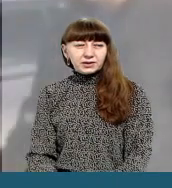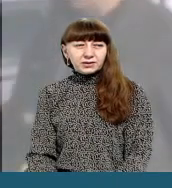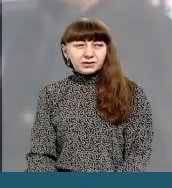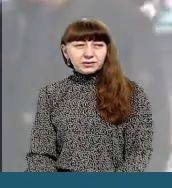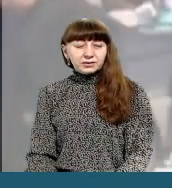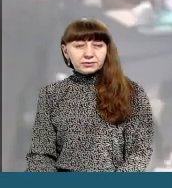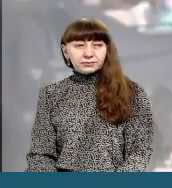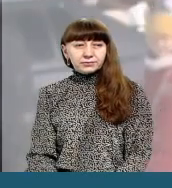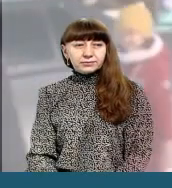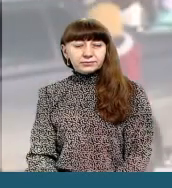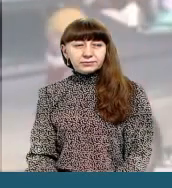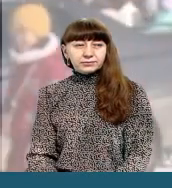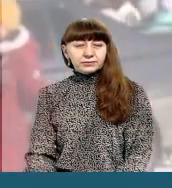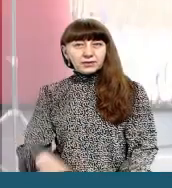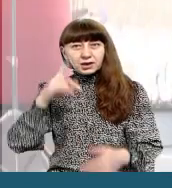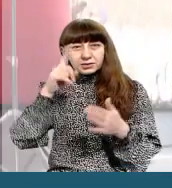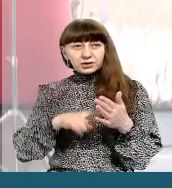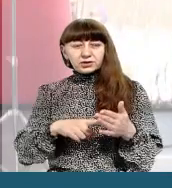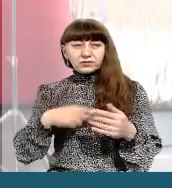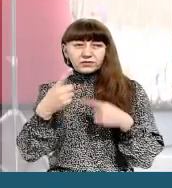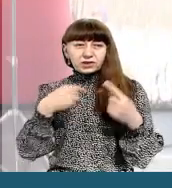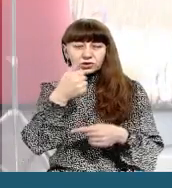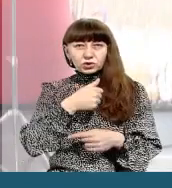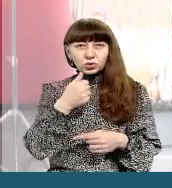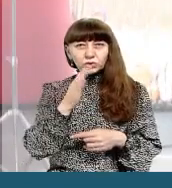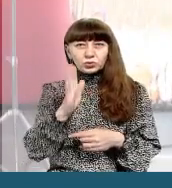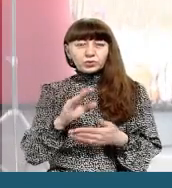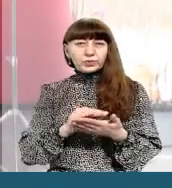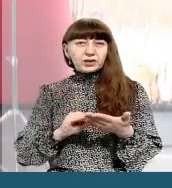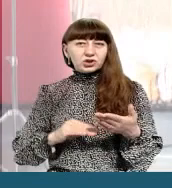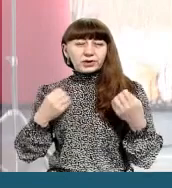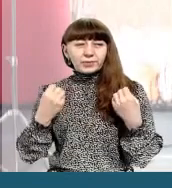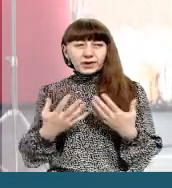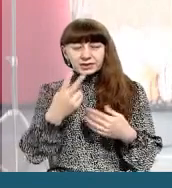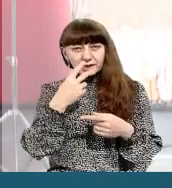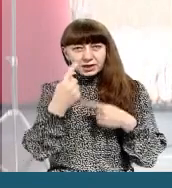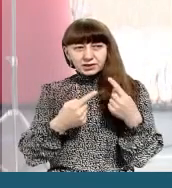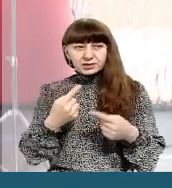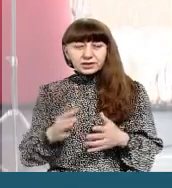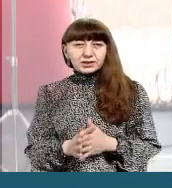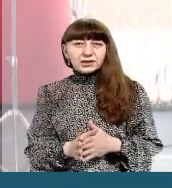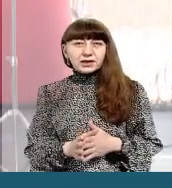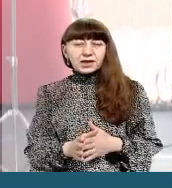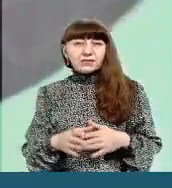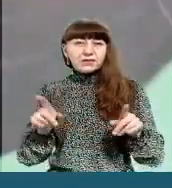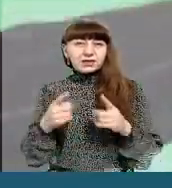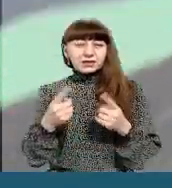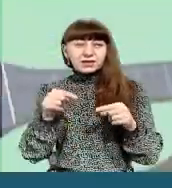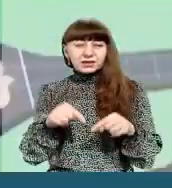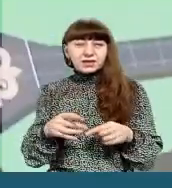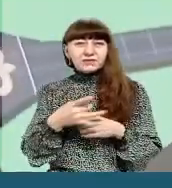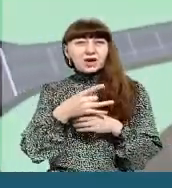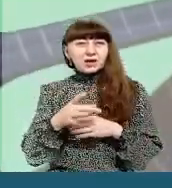осылай әдемі тойлана. Ата-бабадан қалған дәстүрлер қайта жаңғырып, ауданда той дүркіреп өтті. Бұл